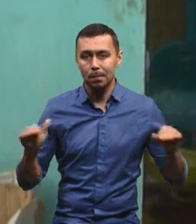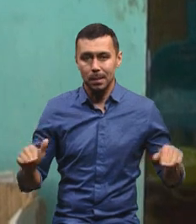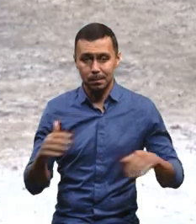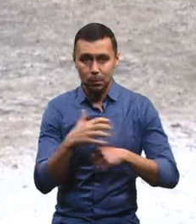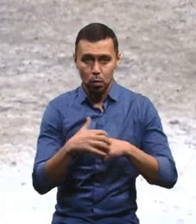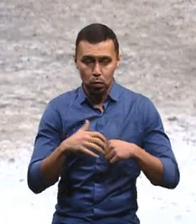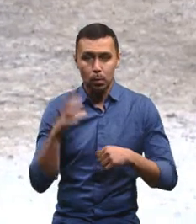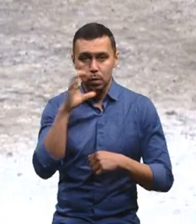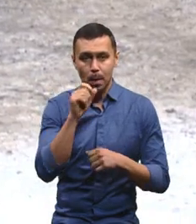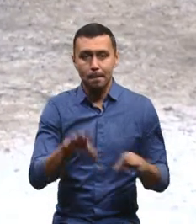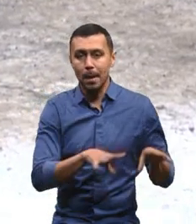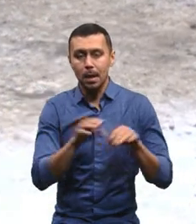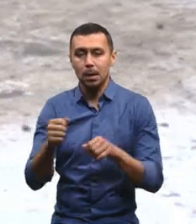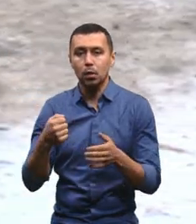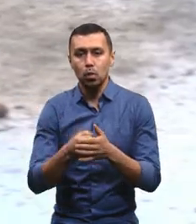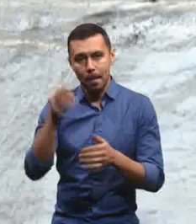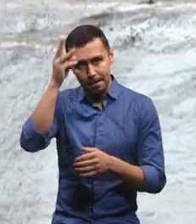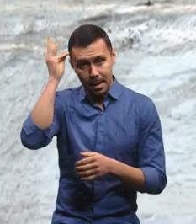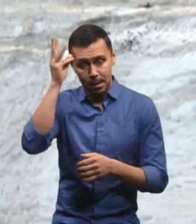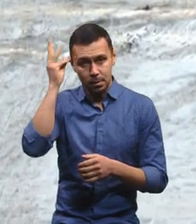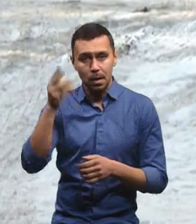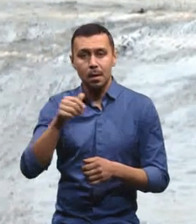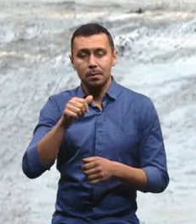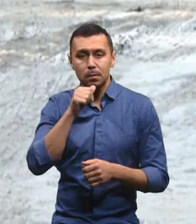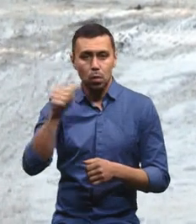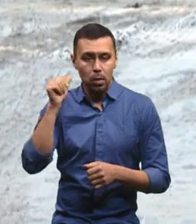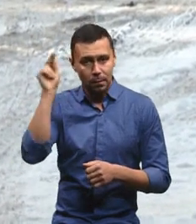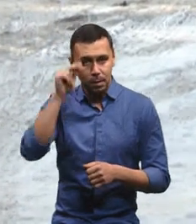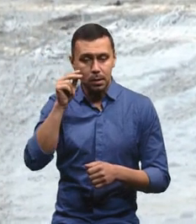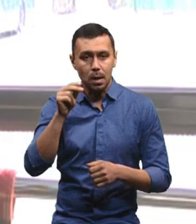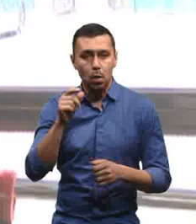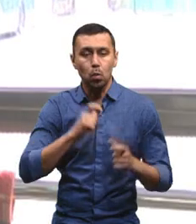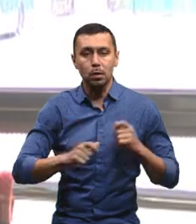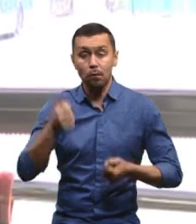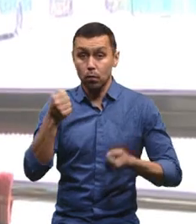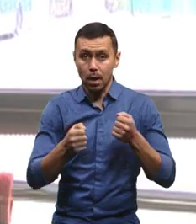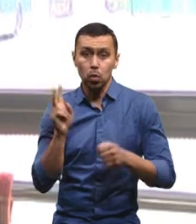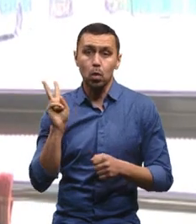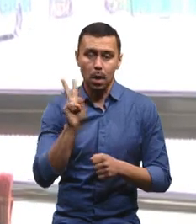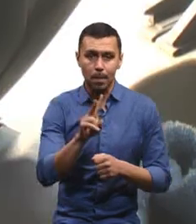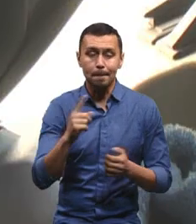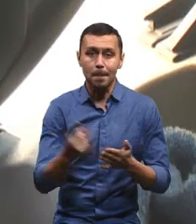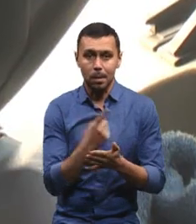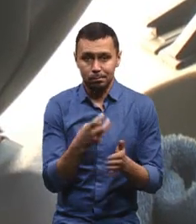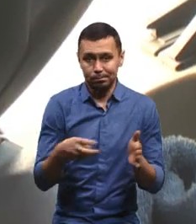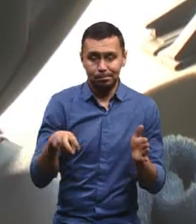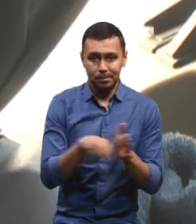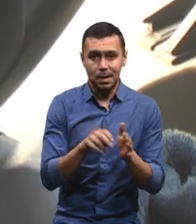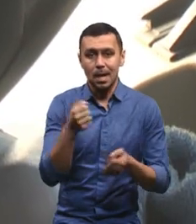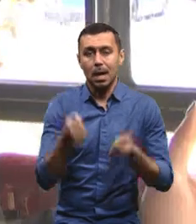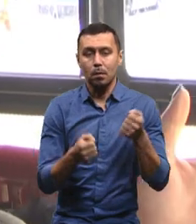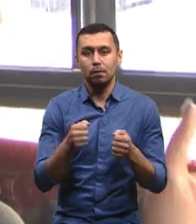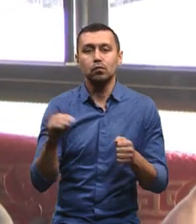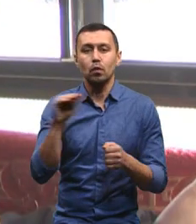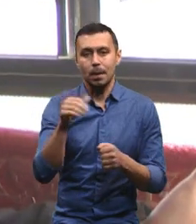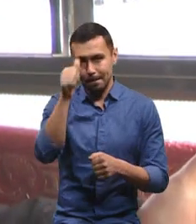вівчаркою з Маріуполя переїхала на хмельниччину улітку Минулого року навчалася на курсах водія тролейбусу жінка каже перша ціла За кермо тролейбусу